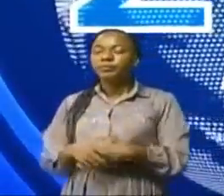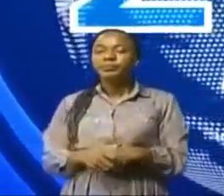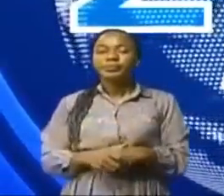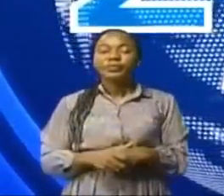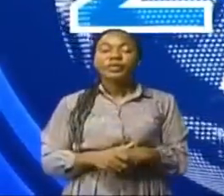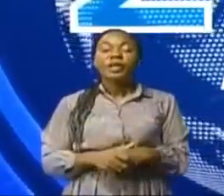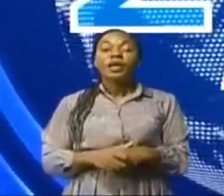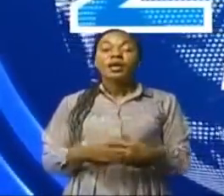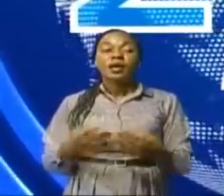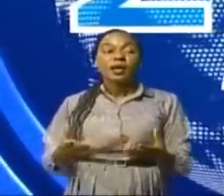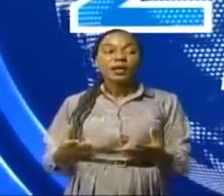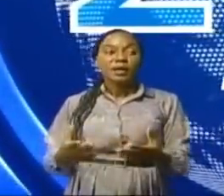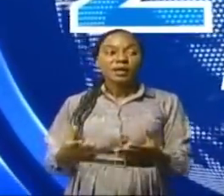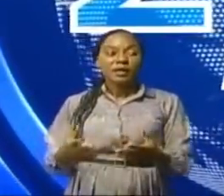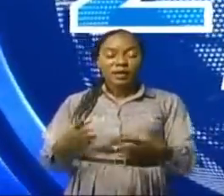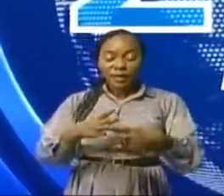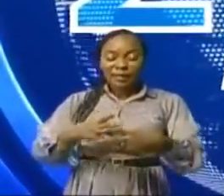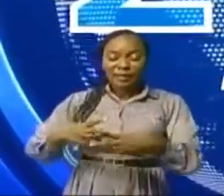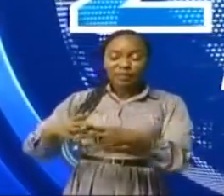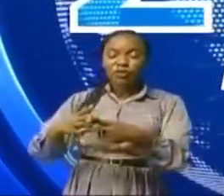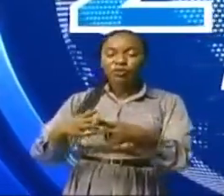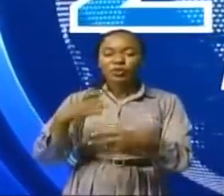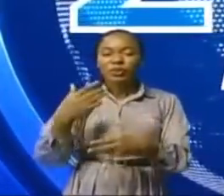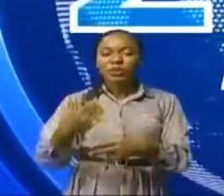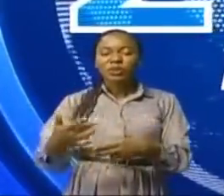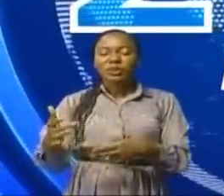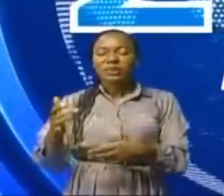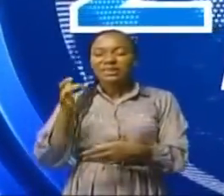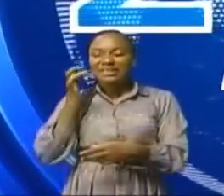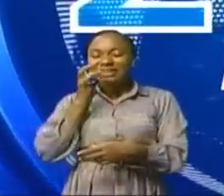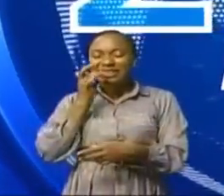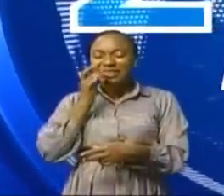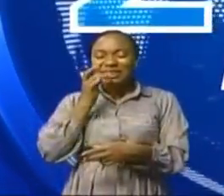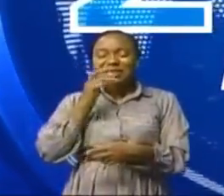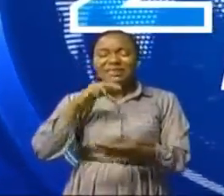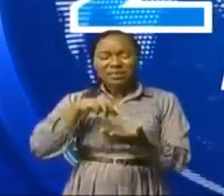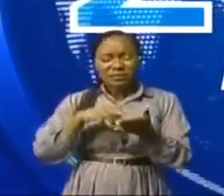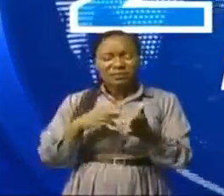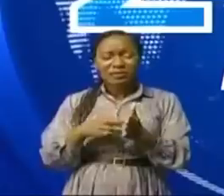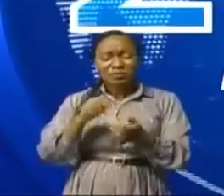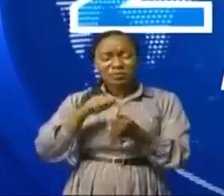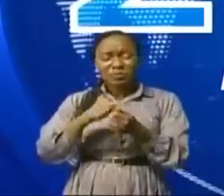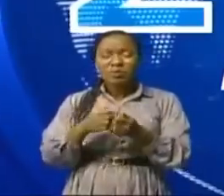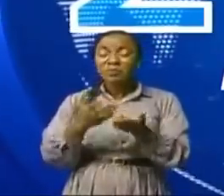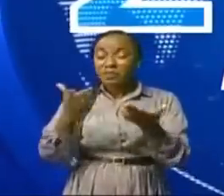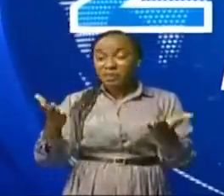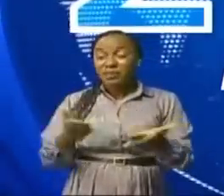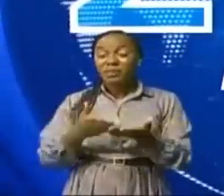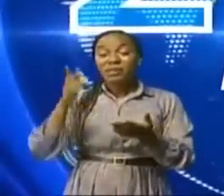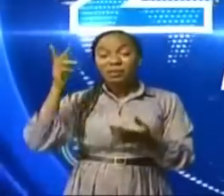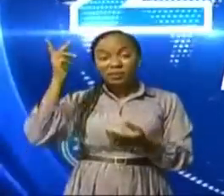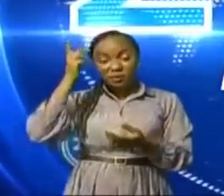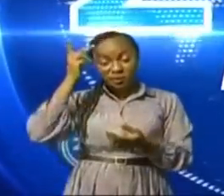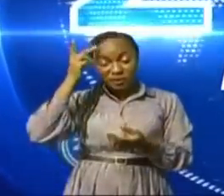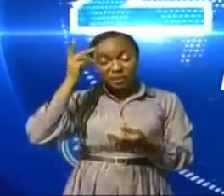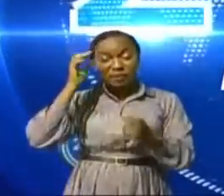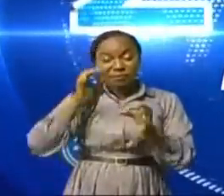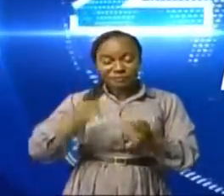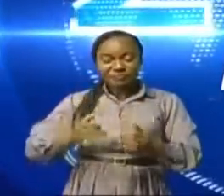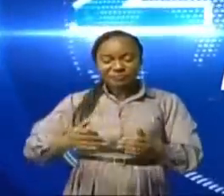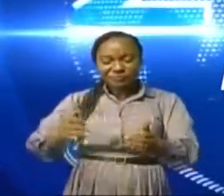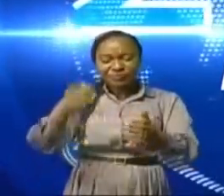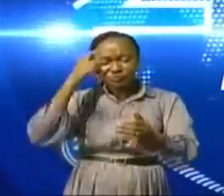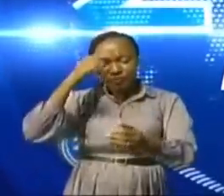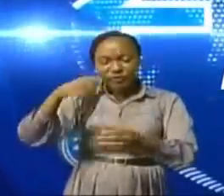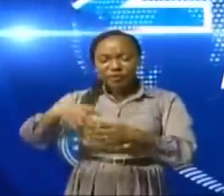La gestion des déchets plastiques et leur recyclage posent encore problème ici à Kinshasa. Toutefois, il y a des avancées significatives dans le